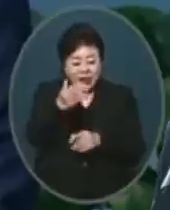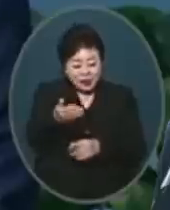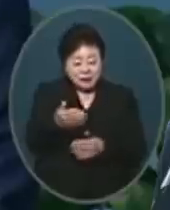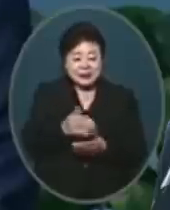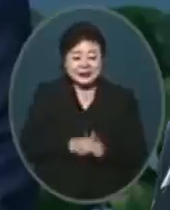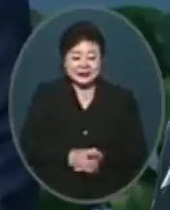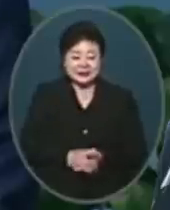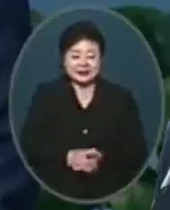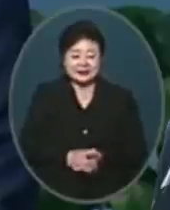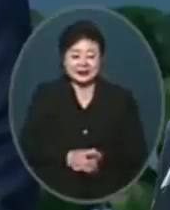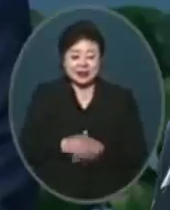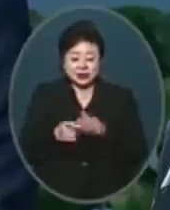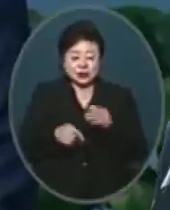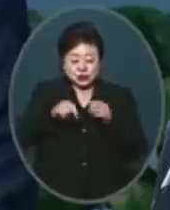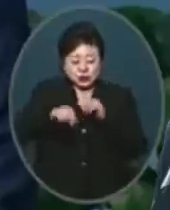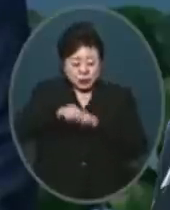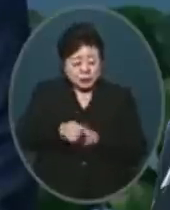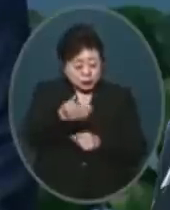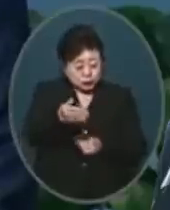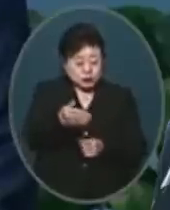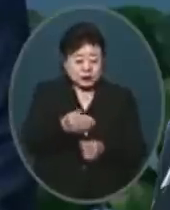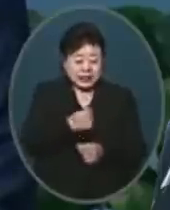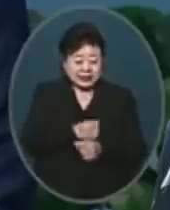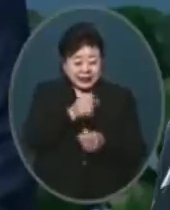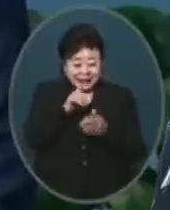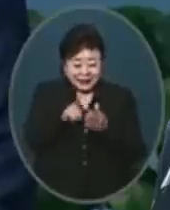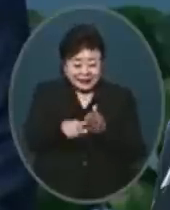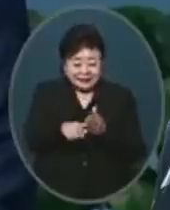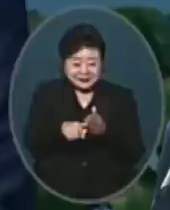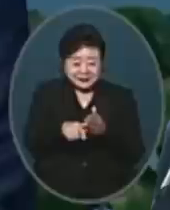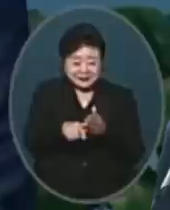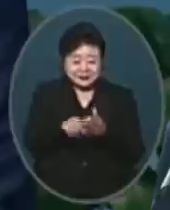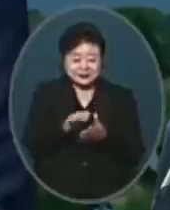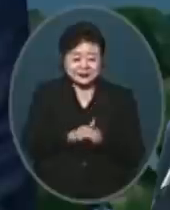여러분을 도둑질하고 죽이고 멸망시키려고 할 때